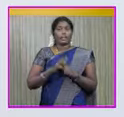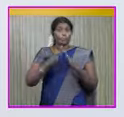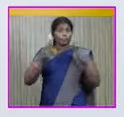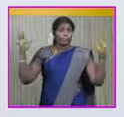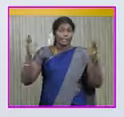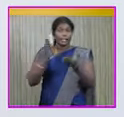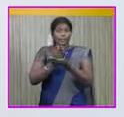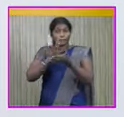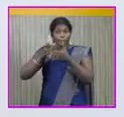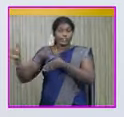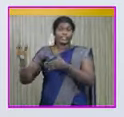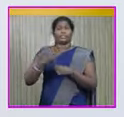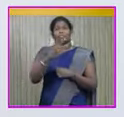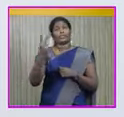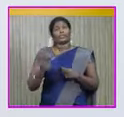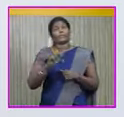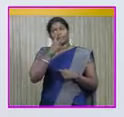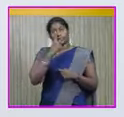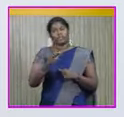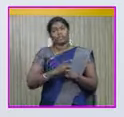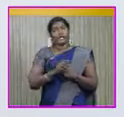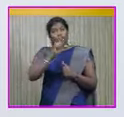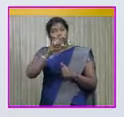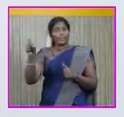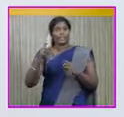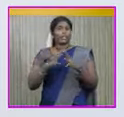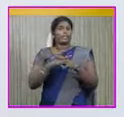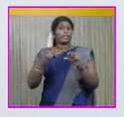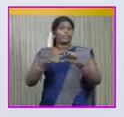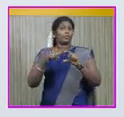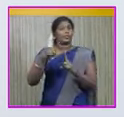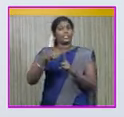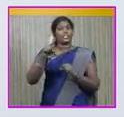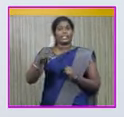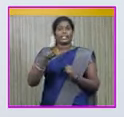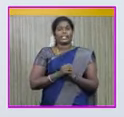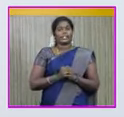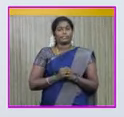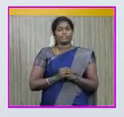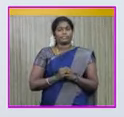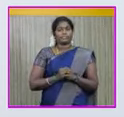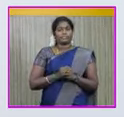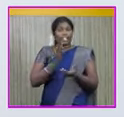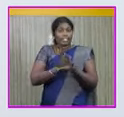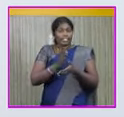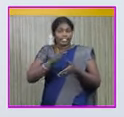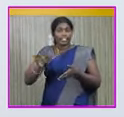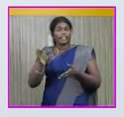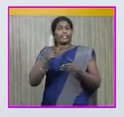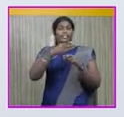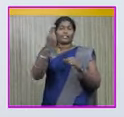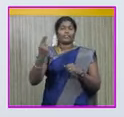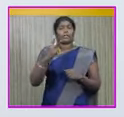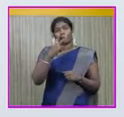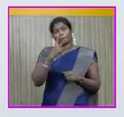பிரித்து வரைய போகிறோம். அந்த முக்கோணத்தோட பேர் வெட். பெரிய முக்கோணத்தை தனியாக வரைய போகிறோம்,